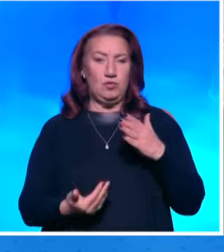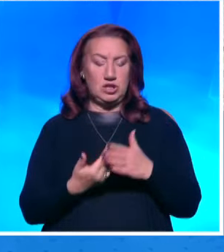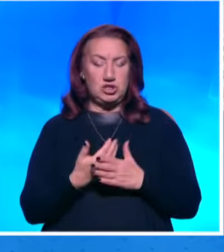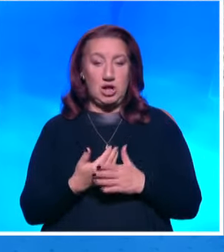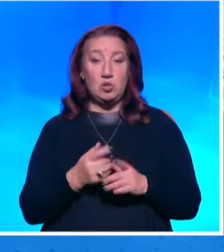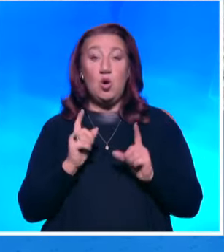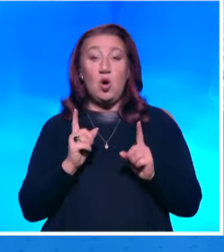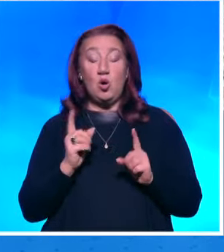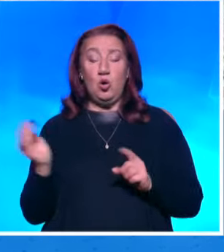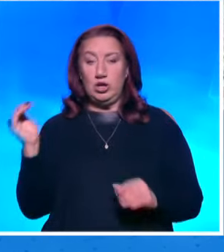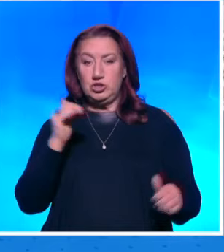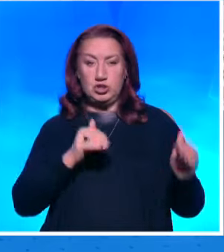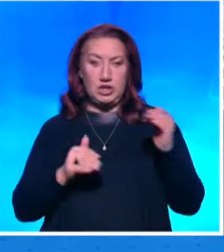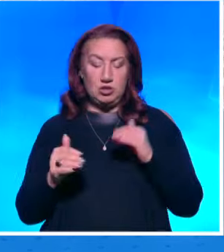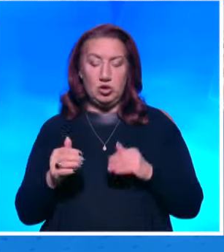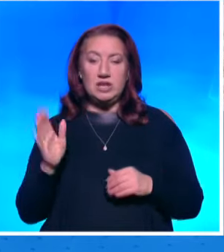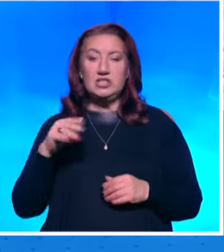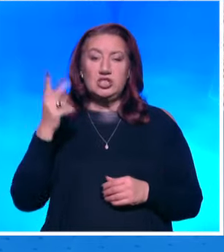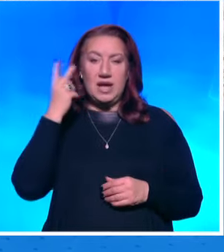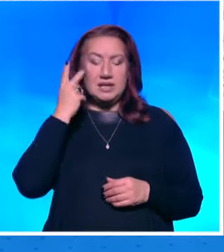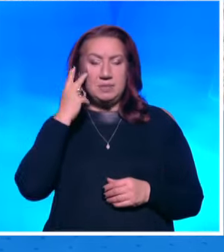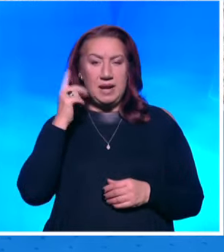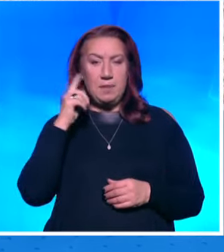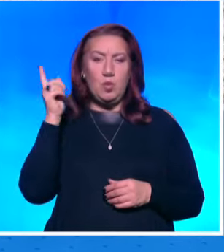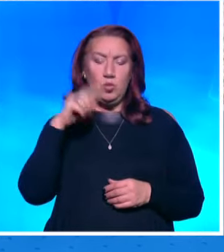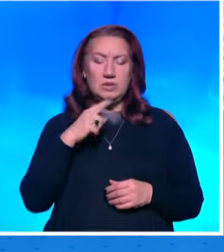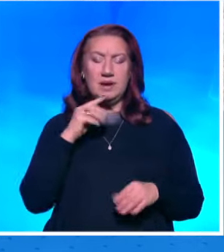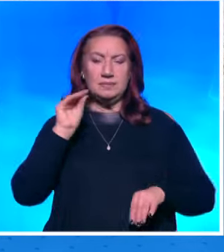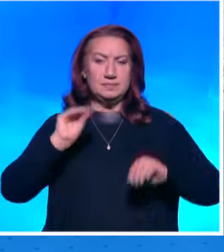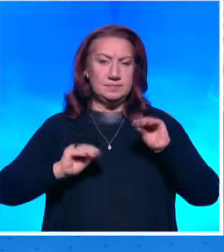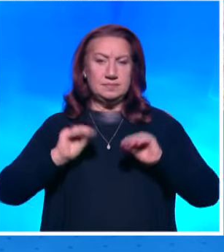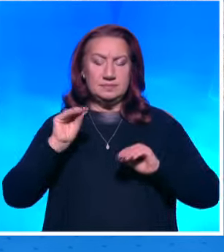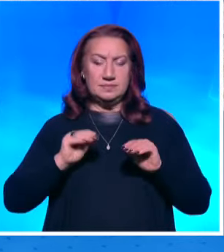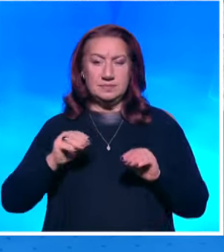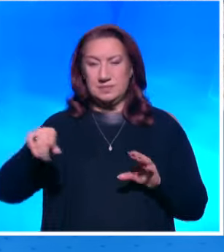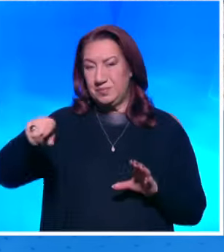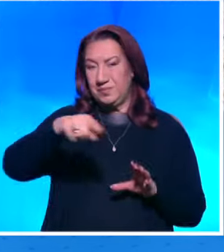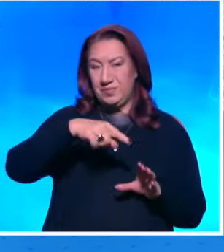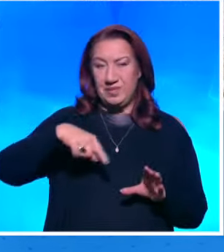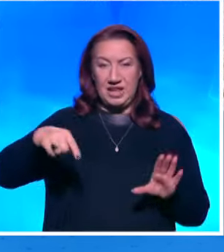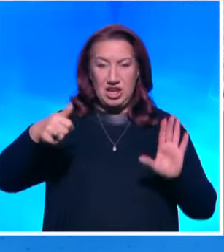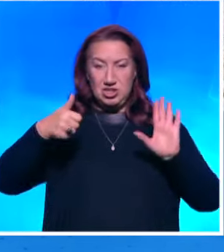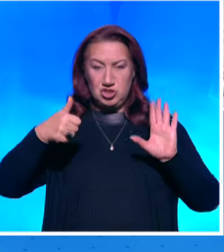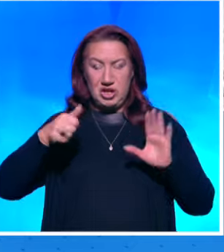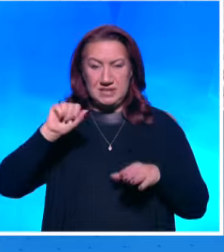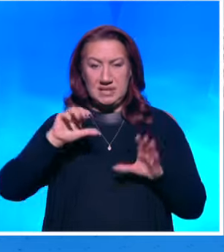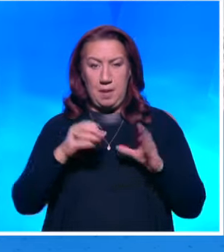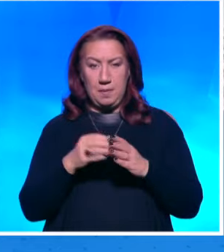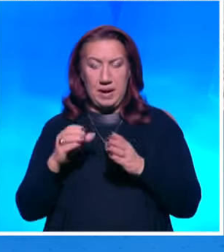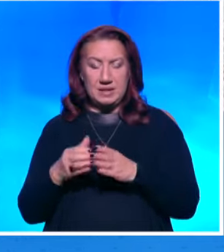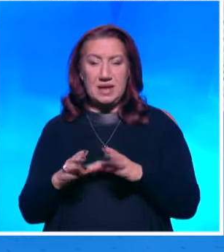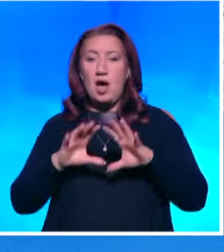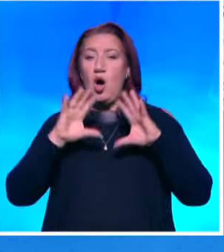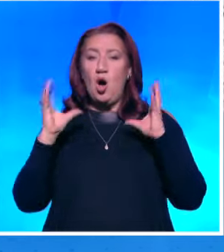ще протече разговорът ще знаем утре но вече можем да пресметнем че всички тези партии без герб и дпс ново начало